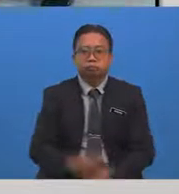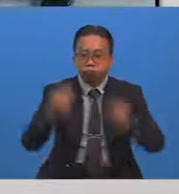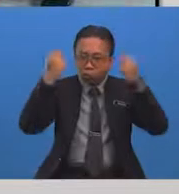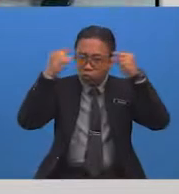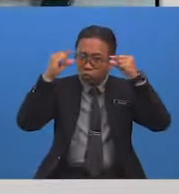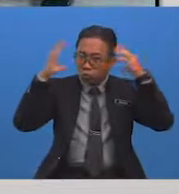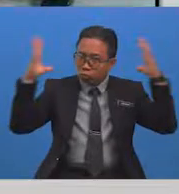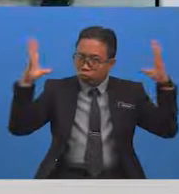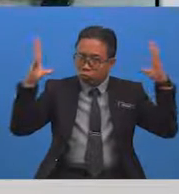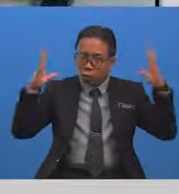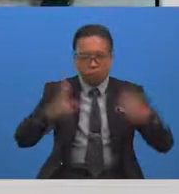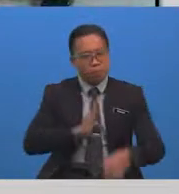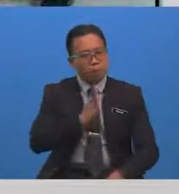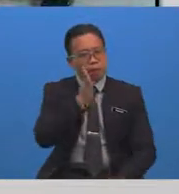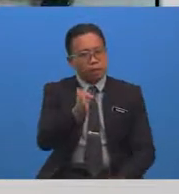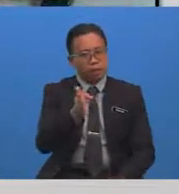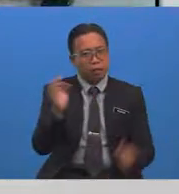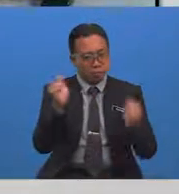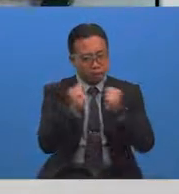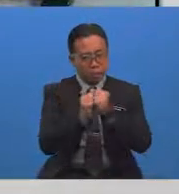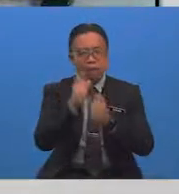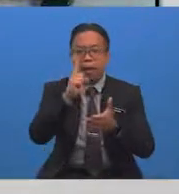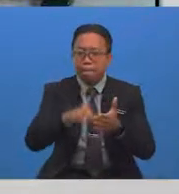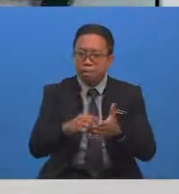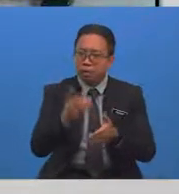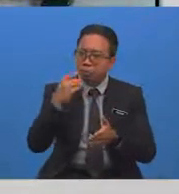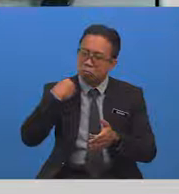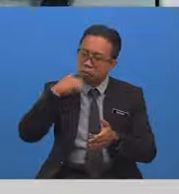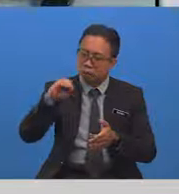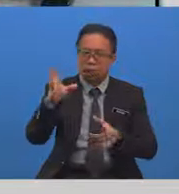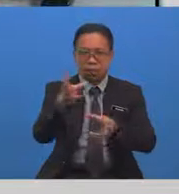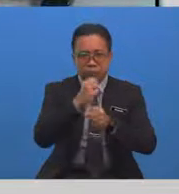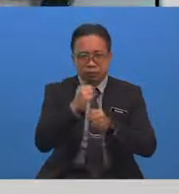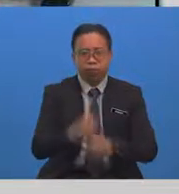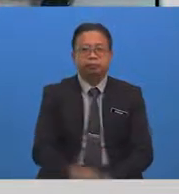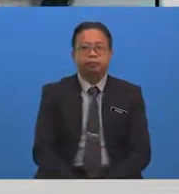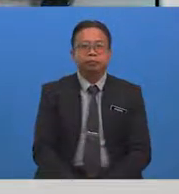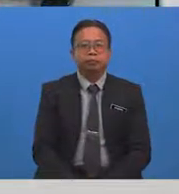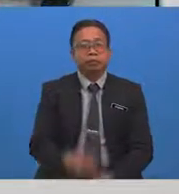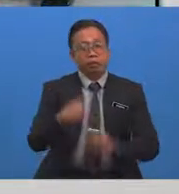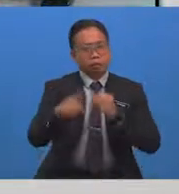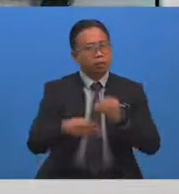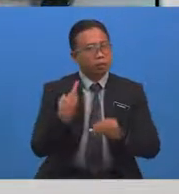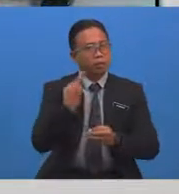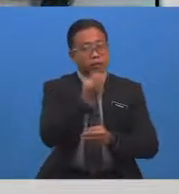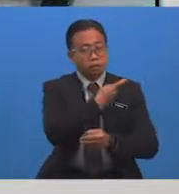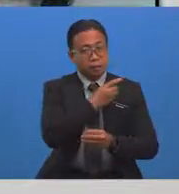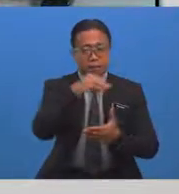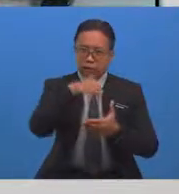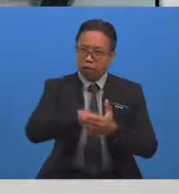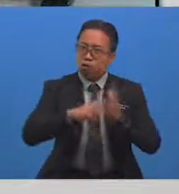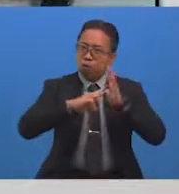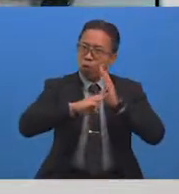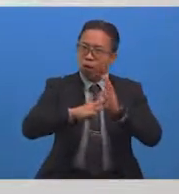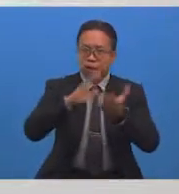dan warga sekolah berasa bangga dengan pencapaian mereka apa Sagita menyertai pertandingan mewakili sekolah